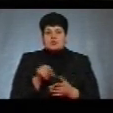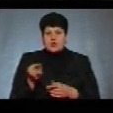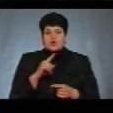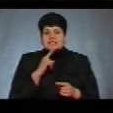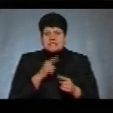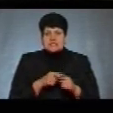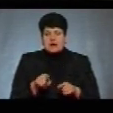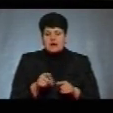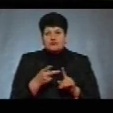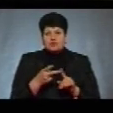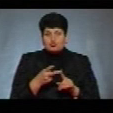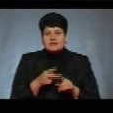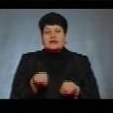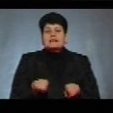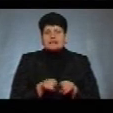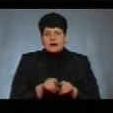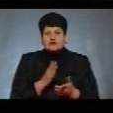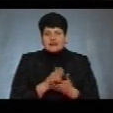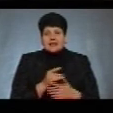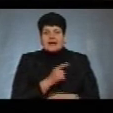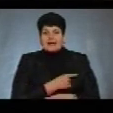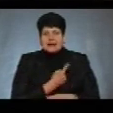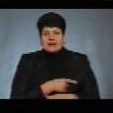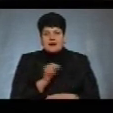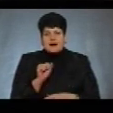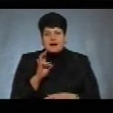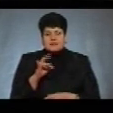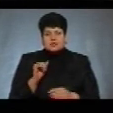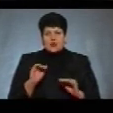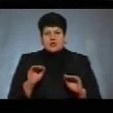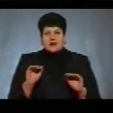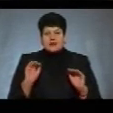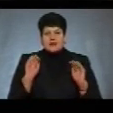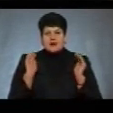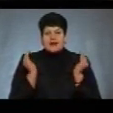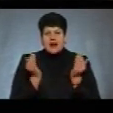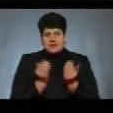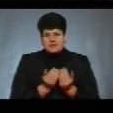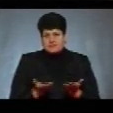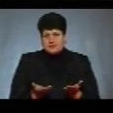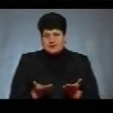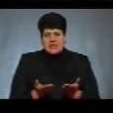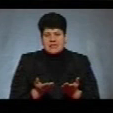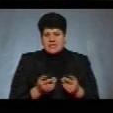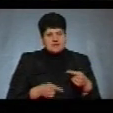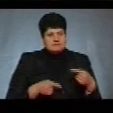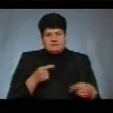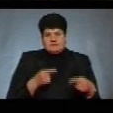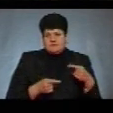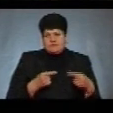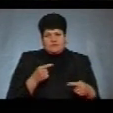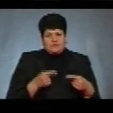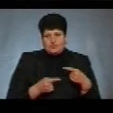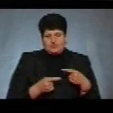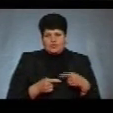сестра двоюрідна, яка є також лікаром анестезіологом, реаніматологом, і претензій до